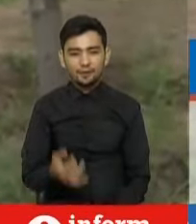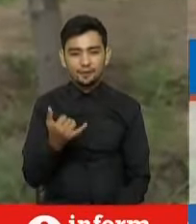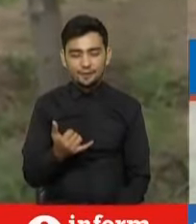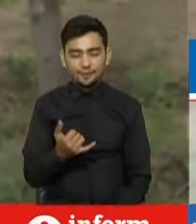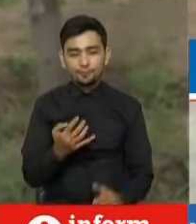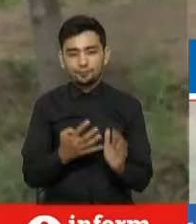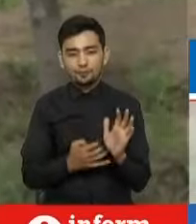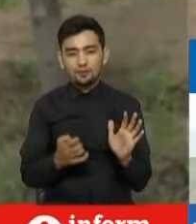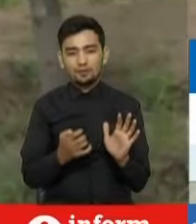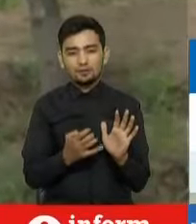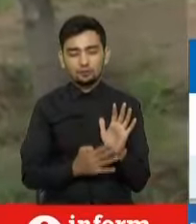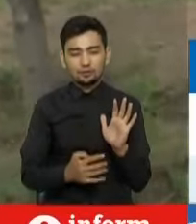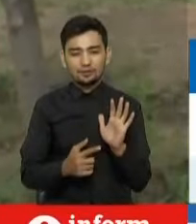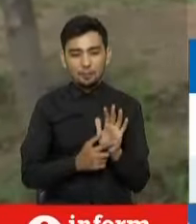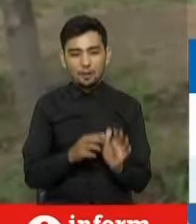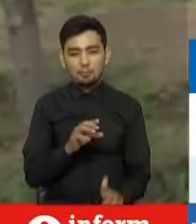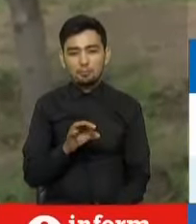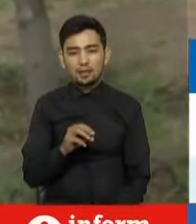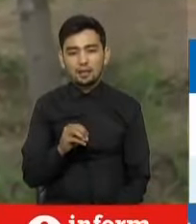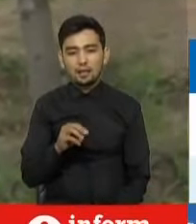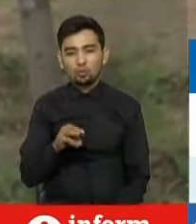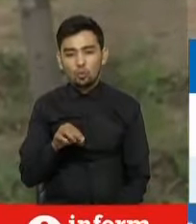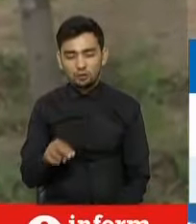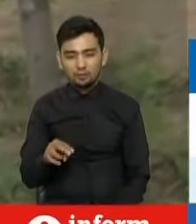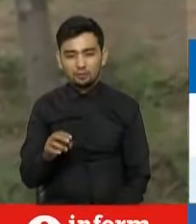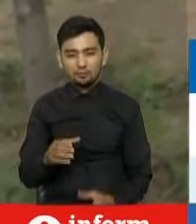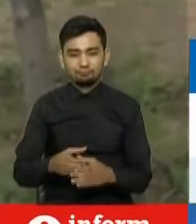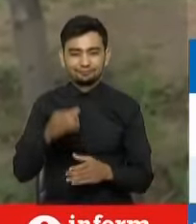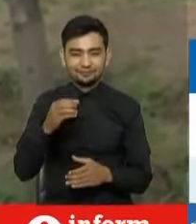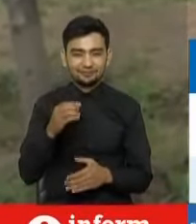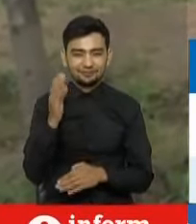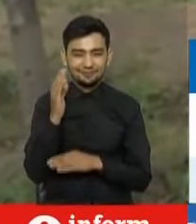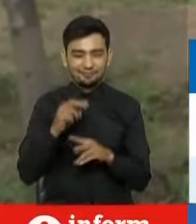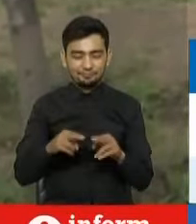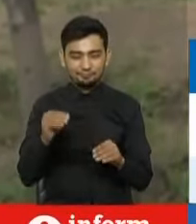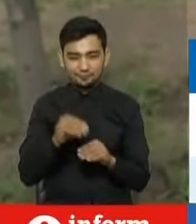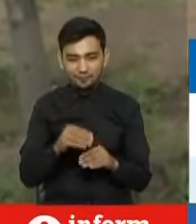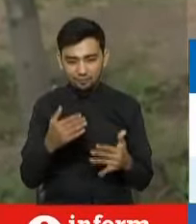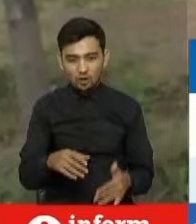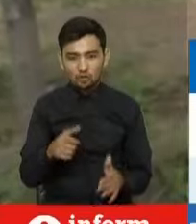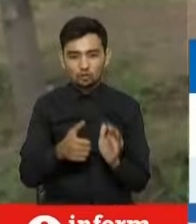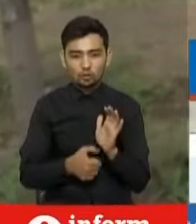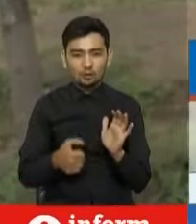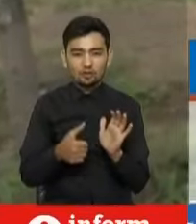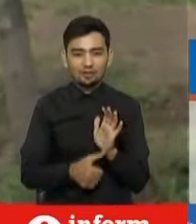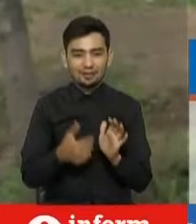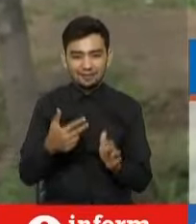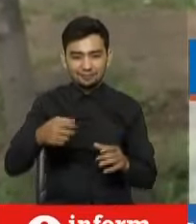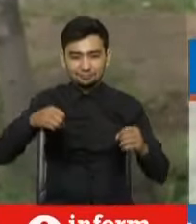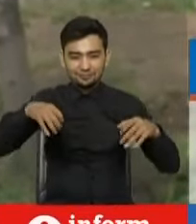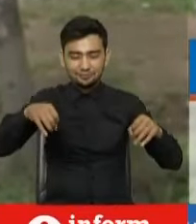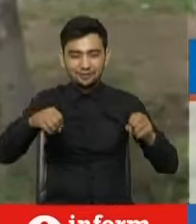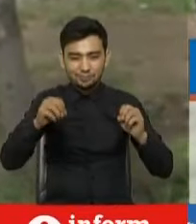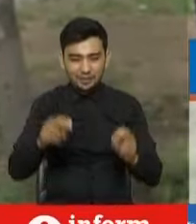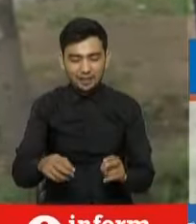997 бетон бағана қойылып, 653 светильник дейміз, жарық шамдар орнатылып, 6